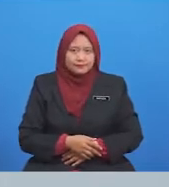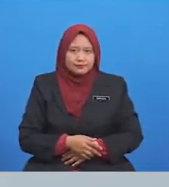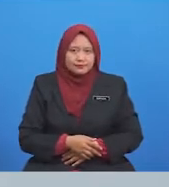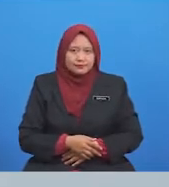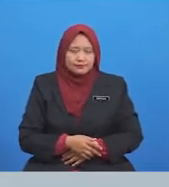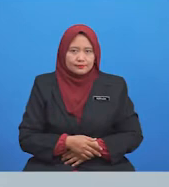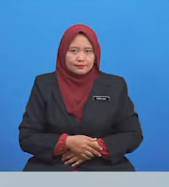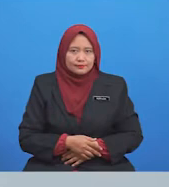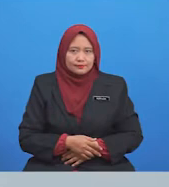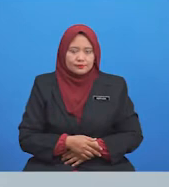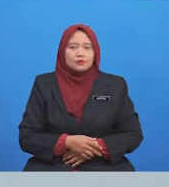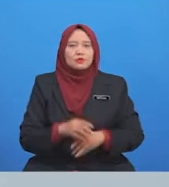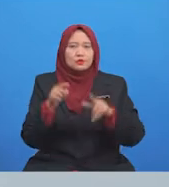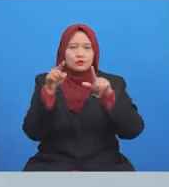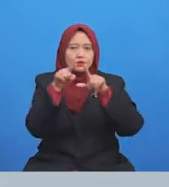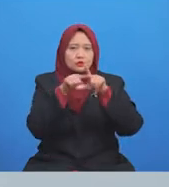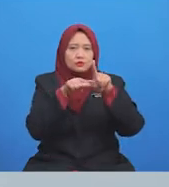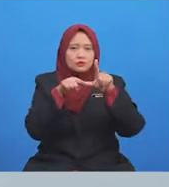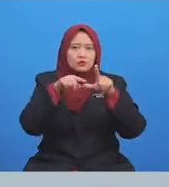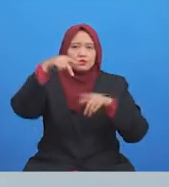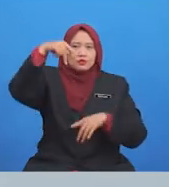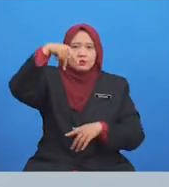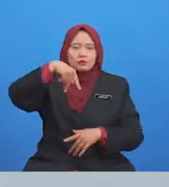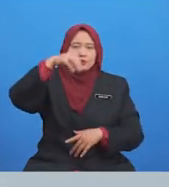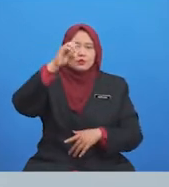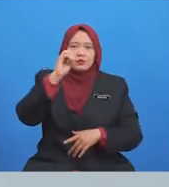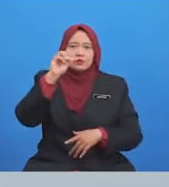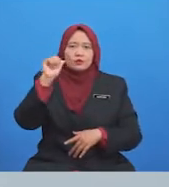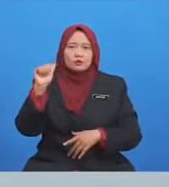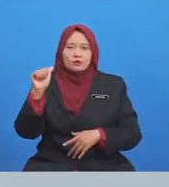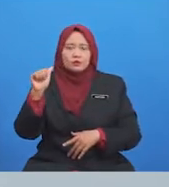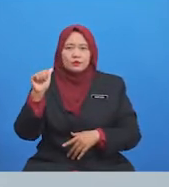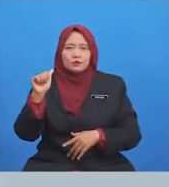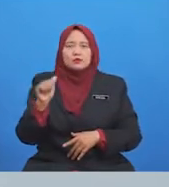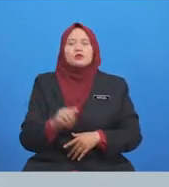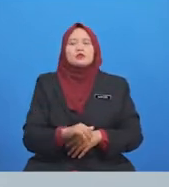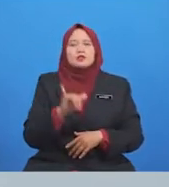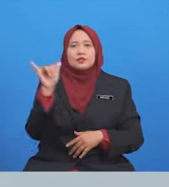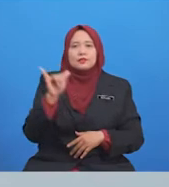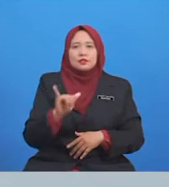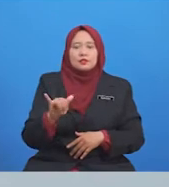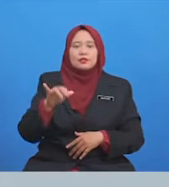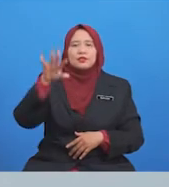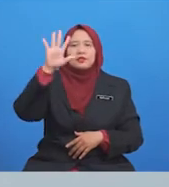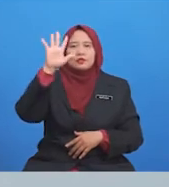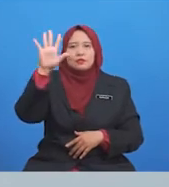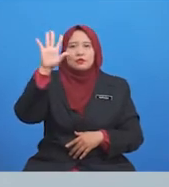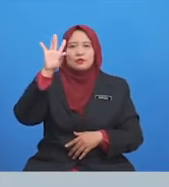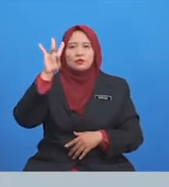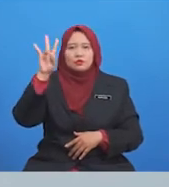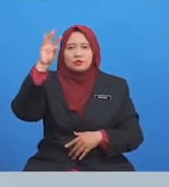tadi. Sudut POA bersamaan 57 darjah.